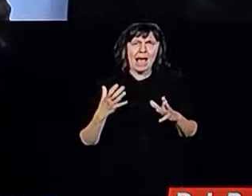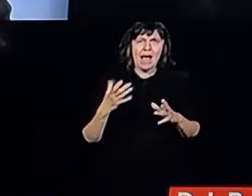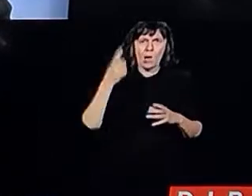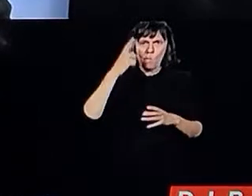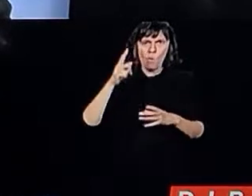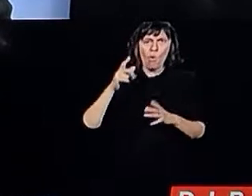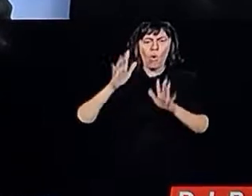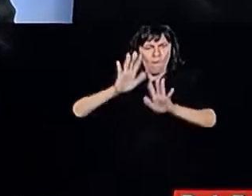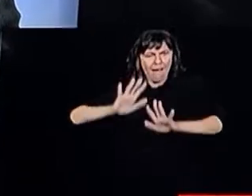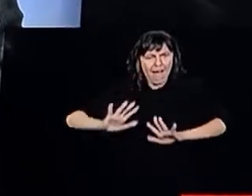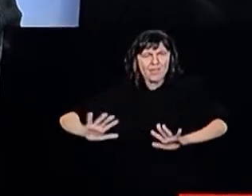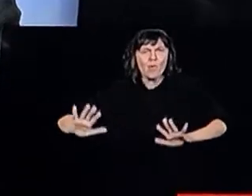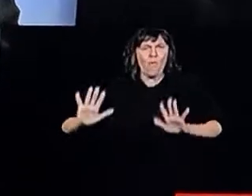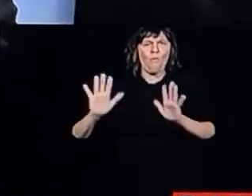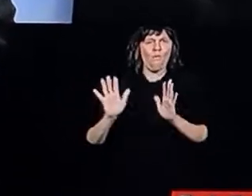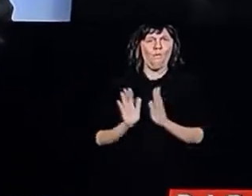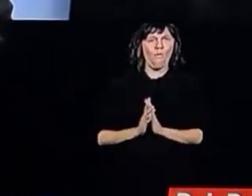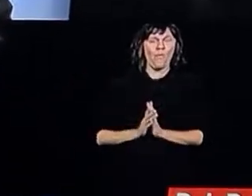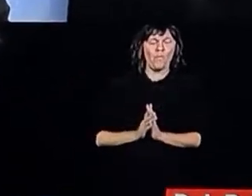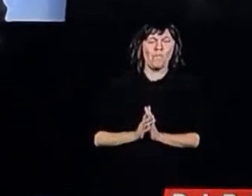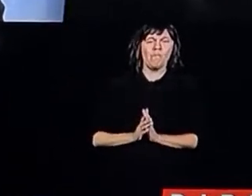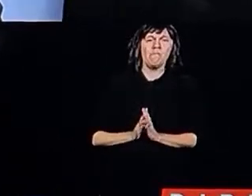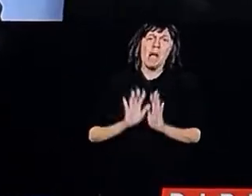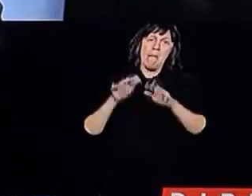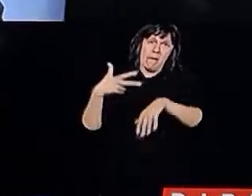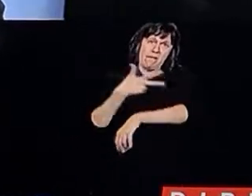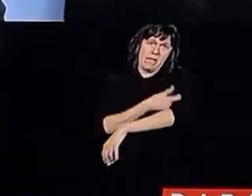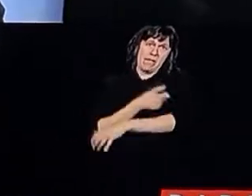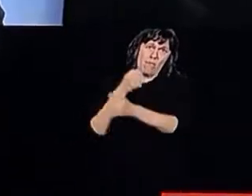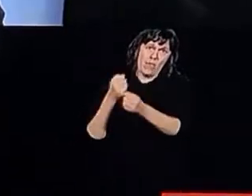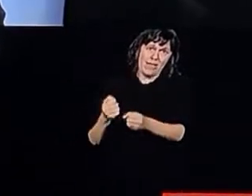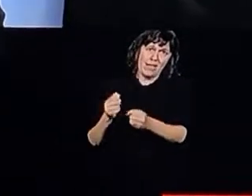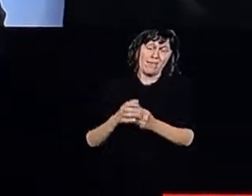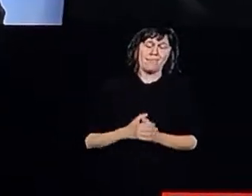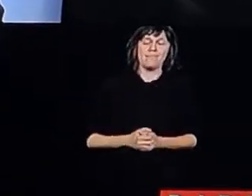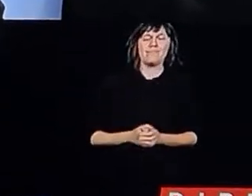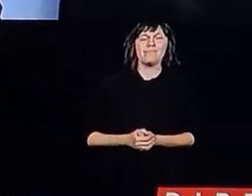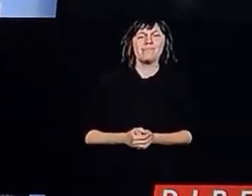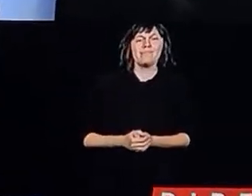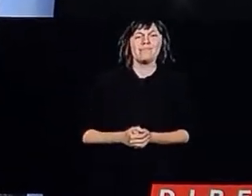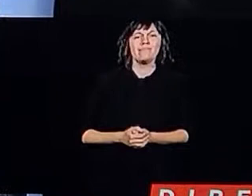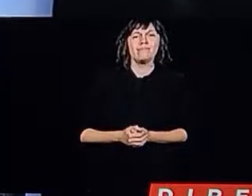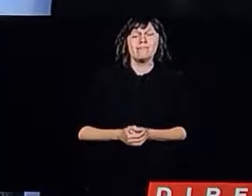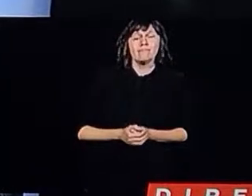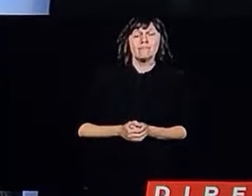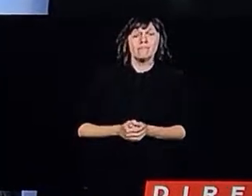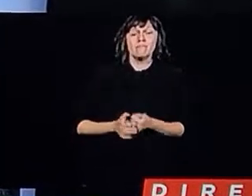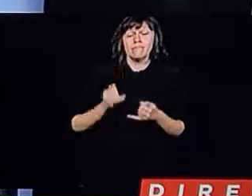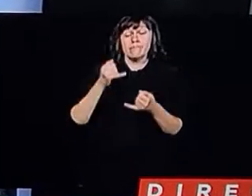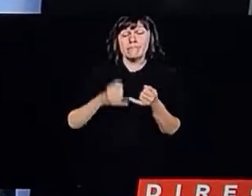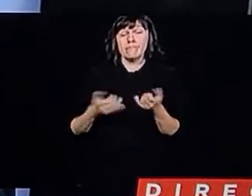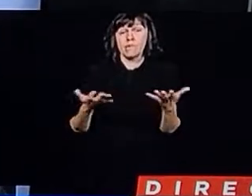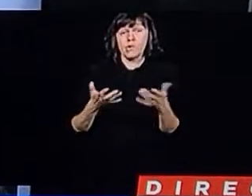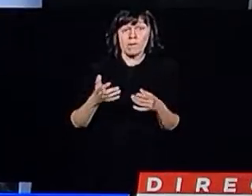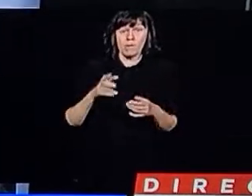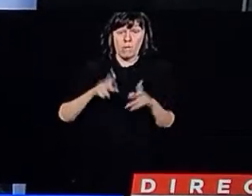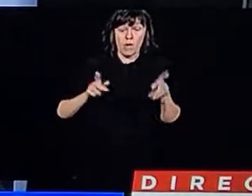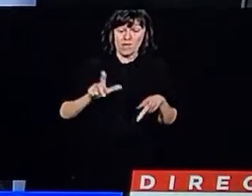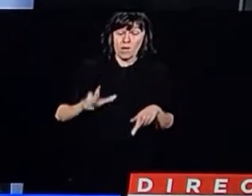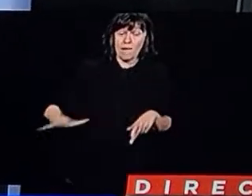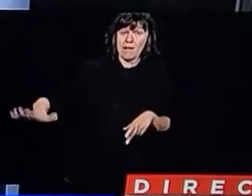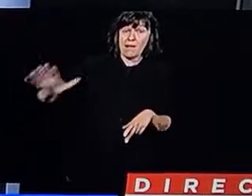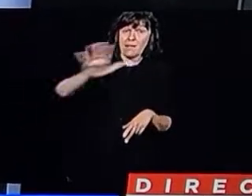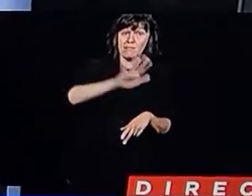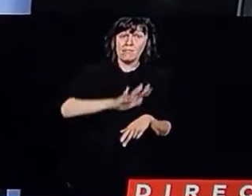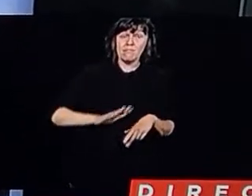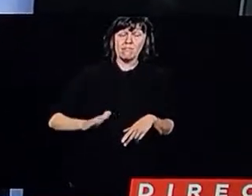leurs inquiétudes. Donc, je veux quand même rassurer en terminant les Québécois. Moi, je suis convaincu déjà